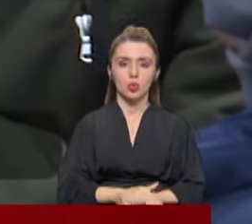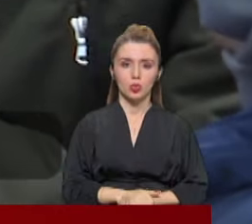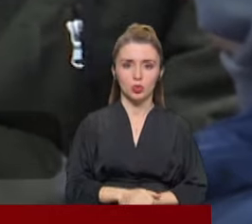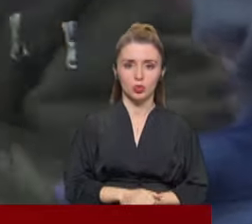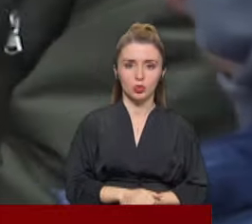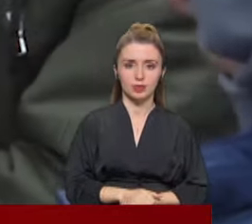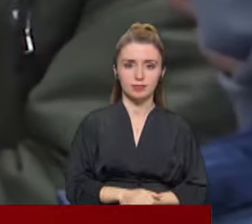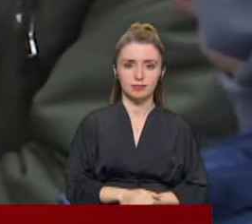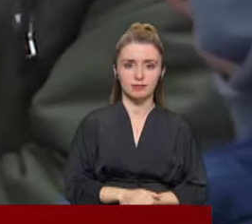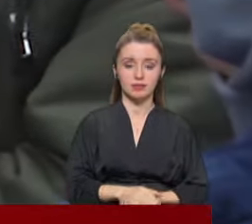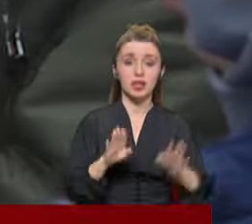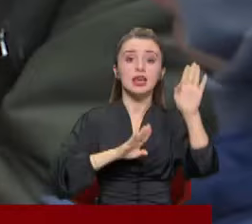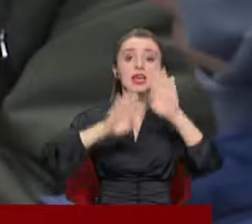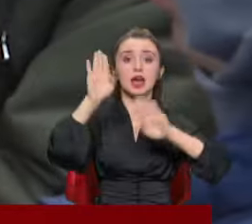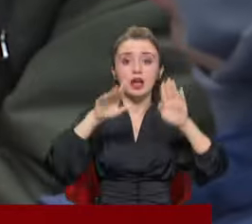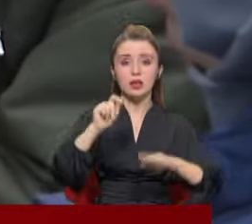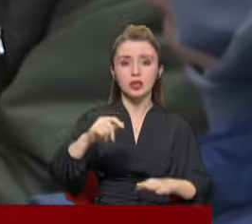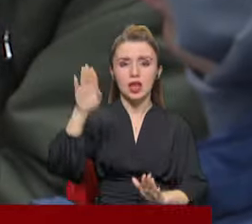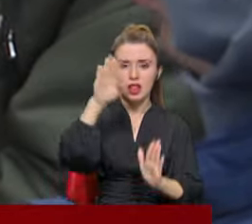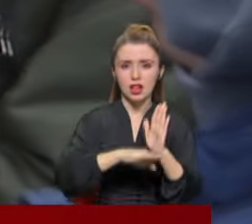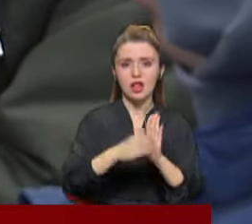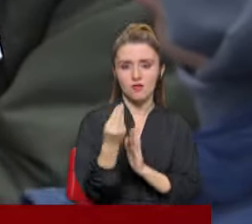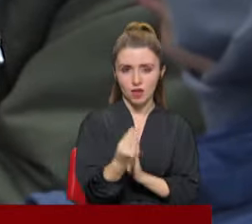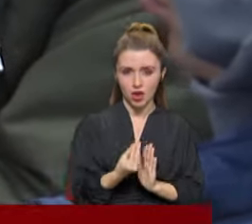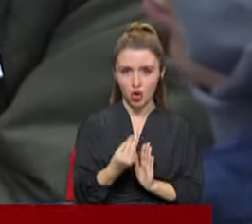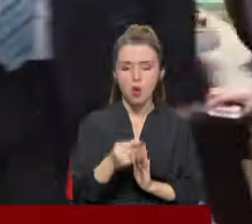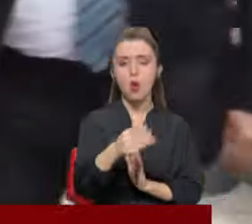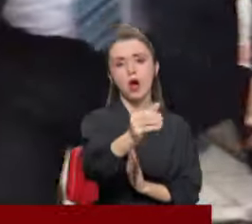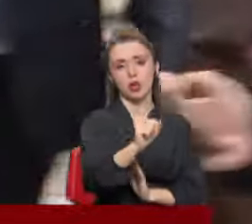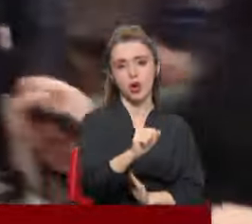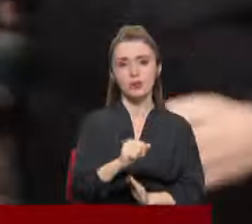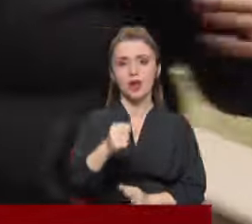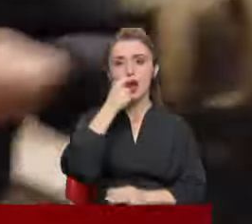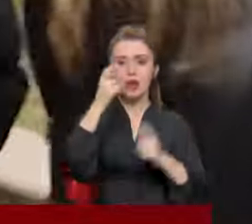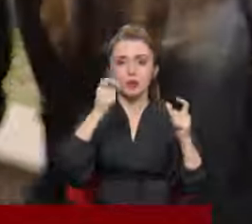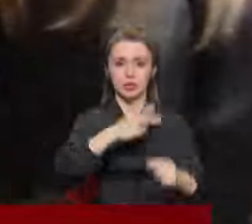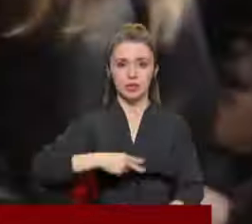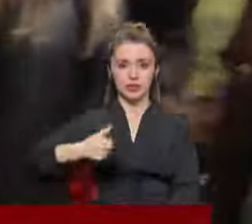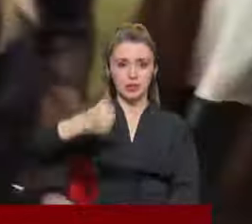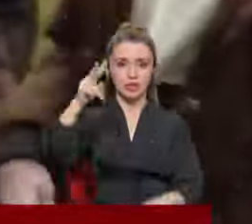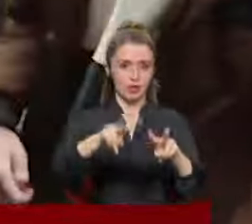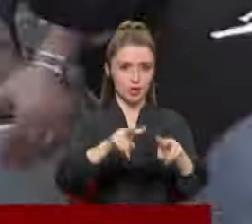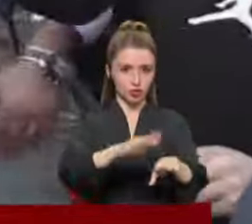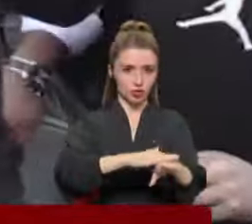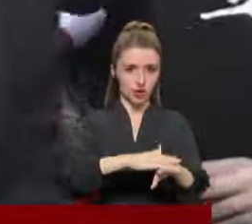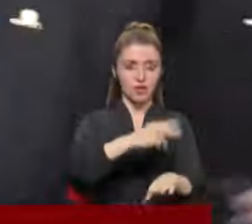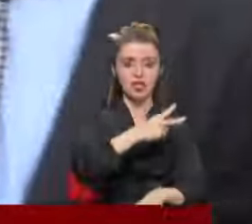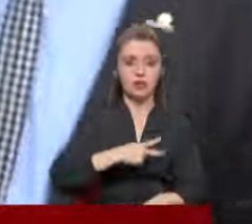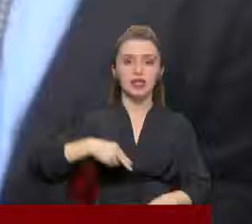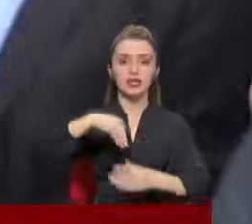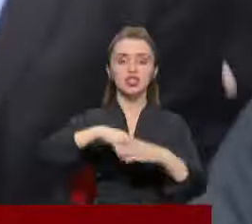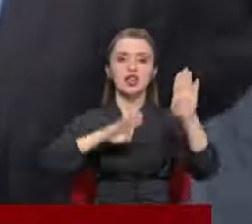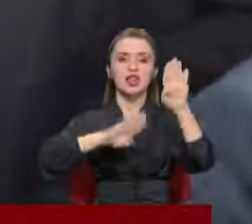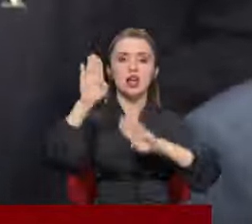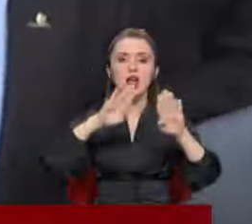aynı kişiye gitmiş. İhale yapıyoruz. En düşük fiyatı veriyor. Dolayısıyla o alıyor. Ankara Büyükşehir Belediye Başkanı Mansur Yavaş, belediyede